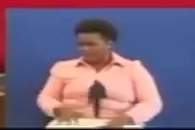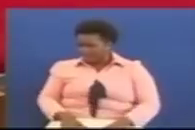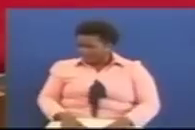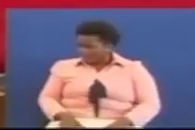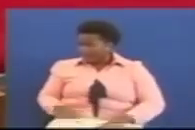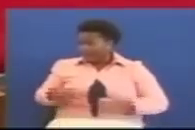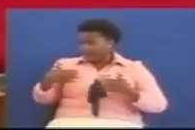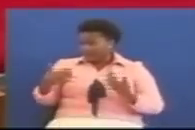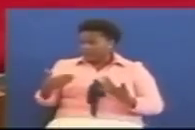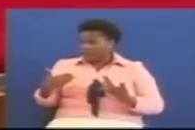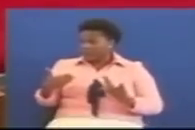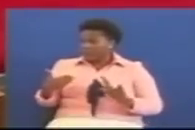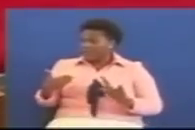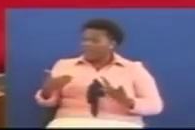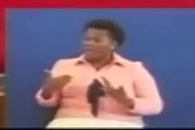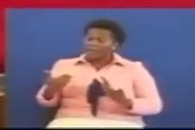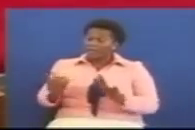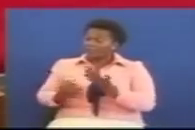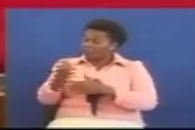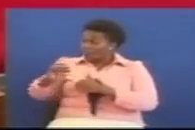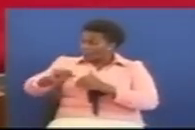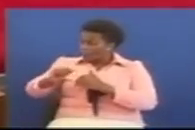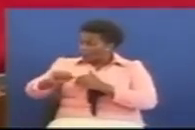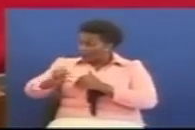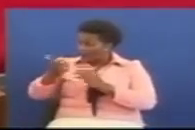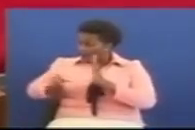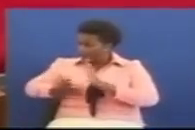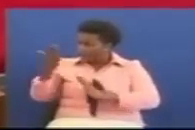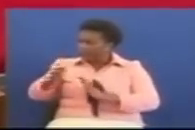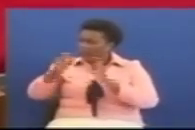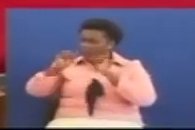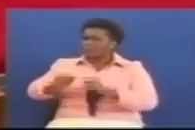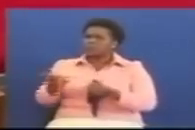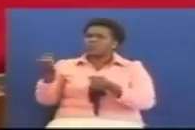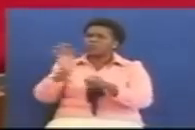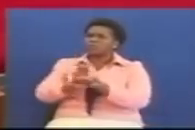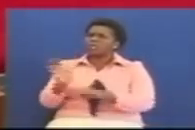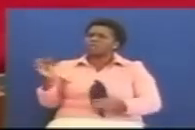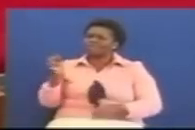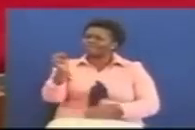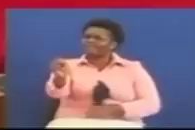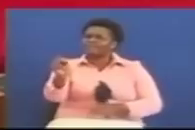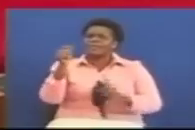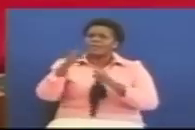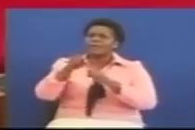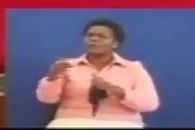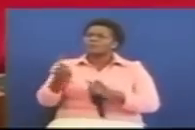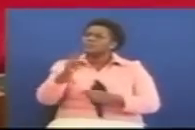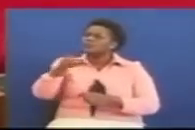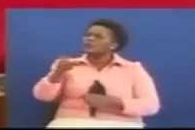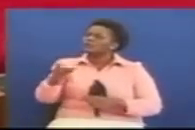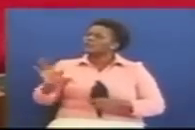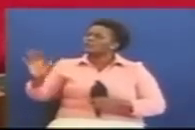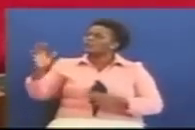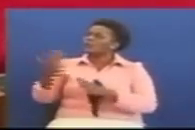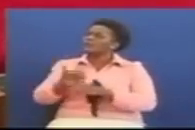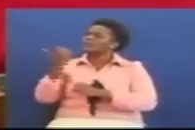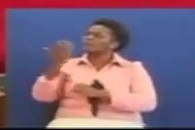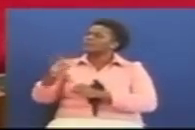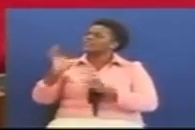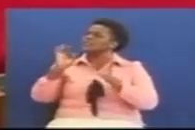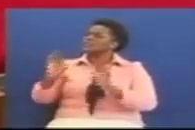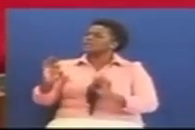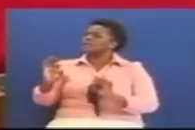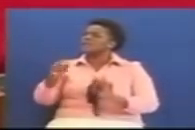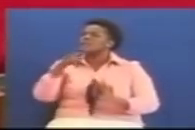tutahakikisha tunaweka wataalamu wetu wa kutosha na katika eneo lake, ili mwisho wa siku wananchi wa Karatu waweze kupata maji safi salama na yenye kutosheleza. Lakini kuhusu